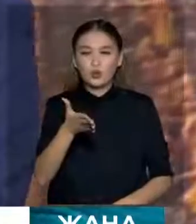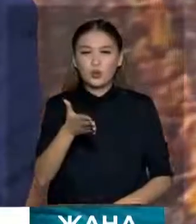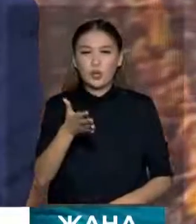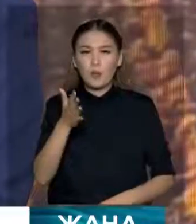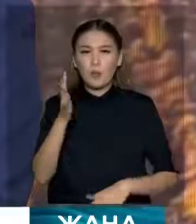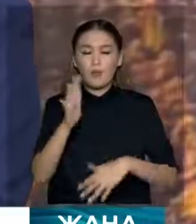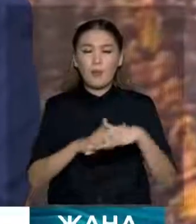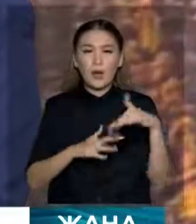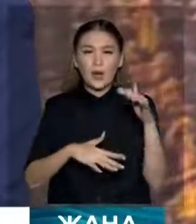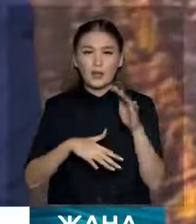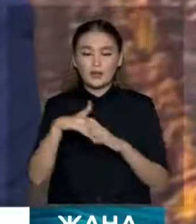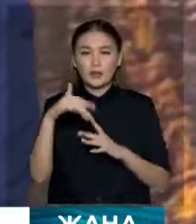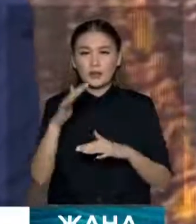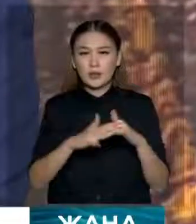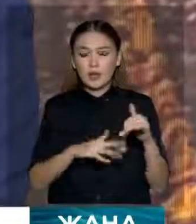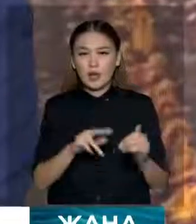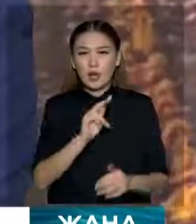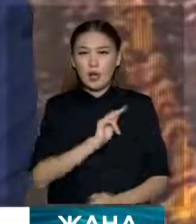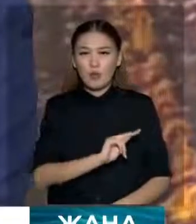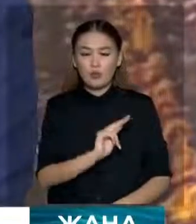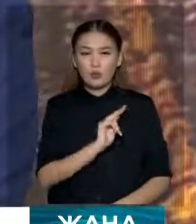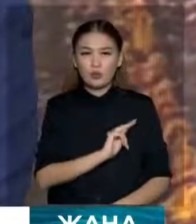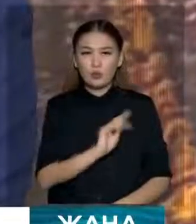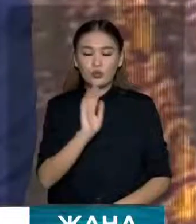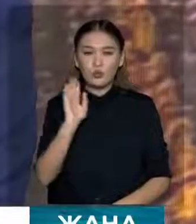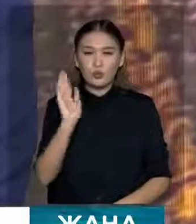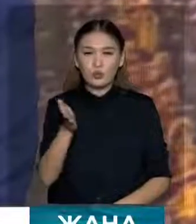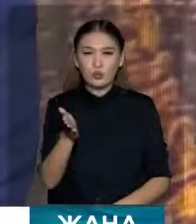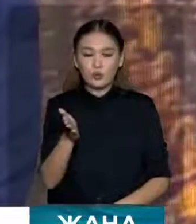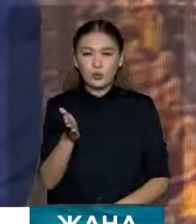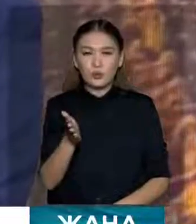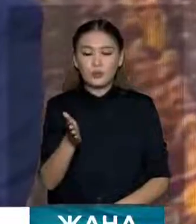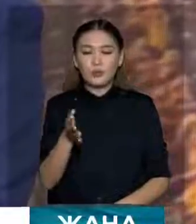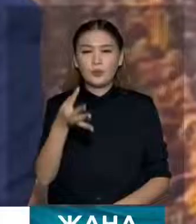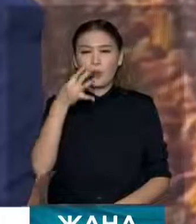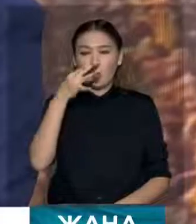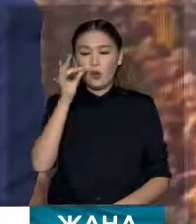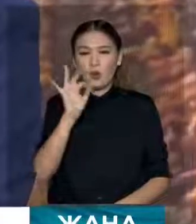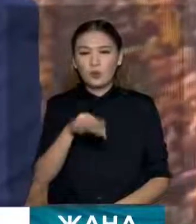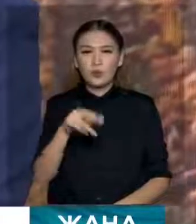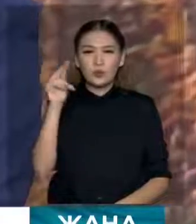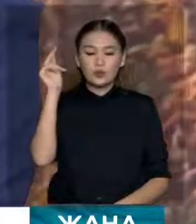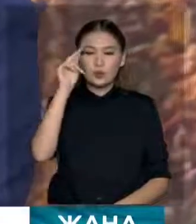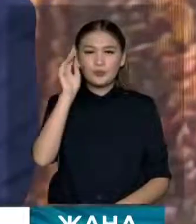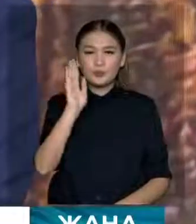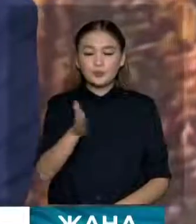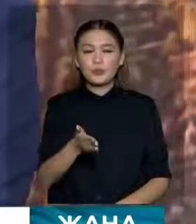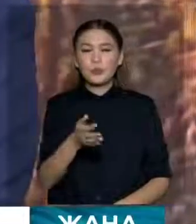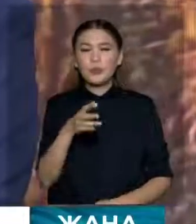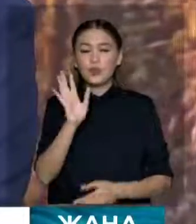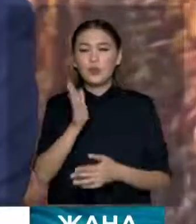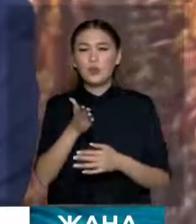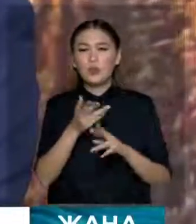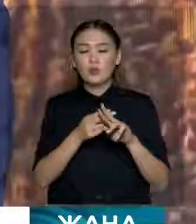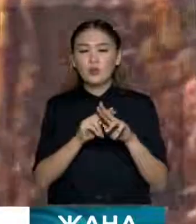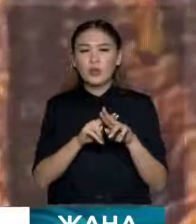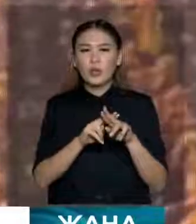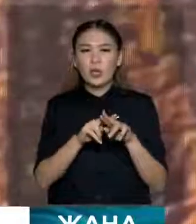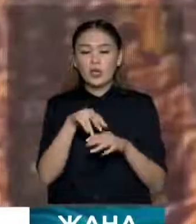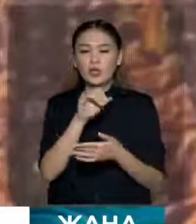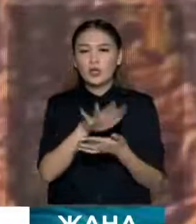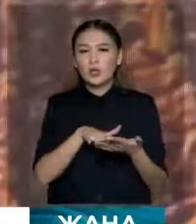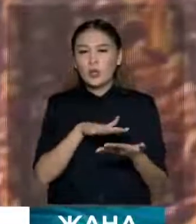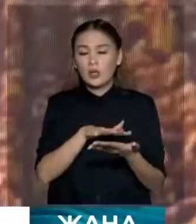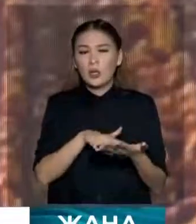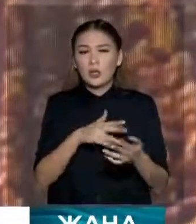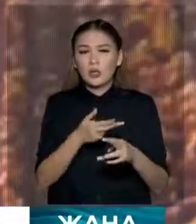ғылымдар. Сол Барайев институтында тәлім алады, білім алады. Содан кейін жаңа станцияға барып білім алады.